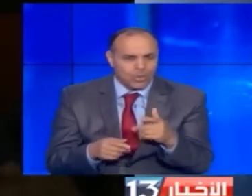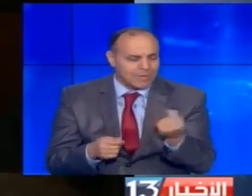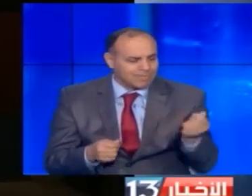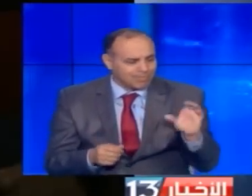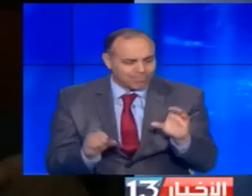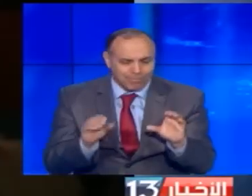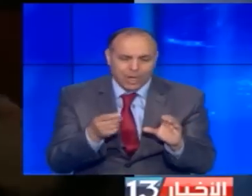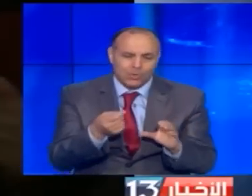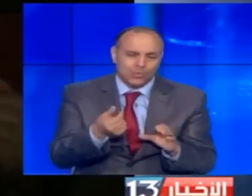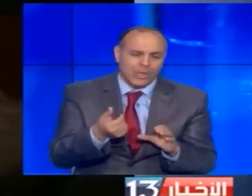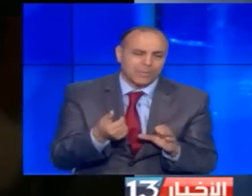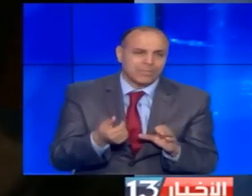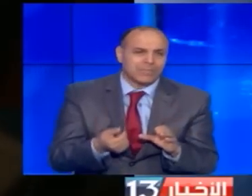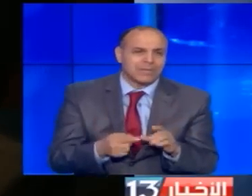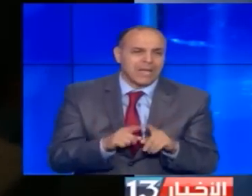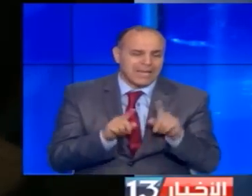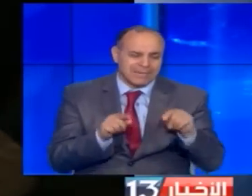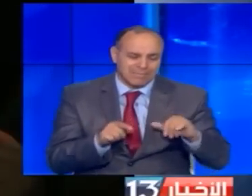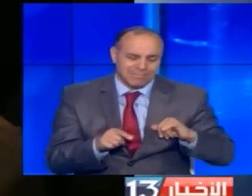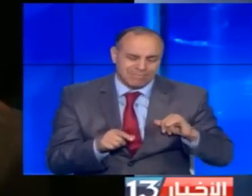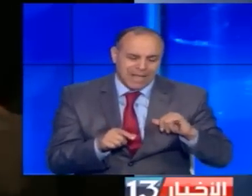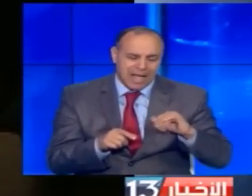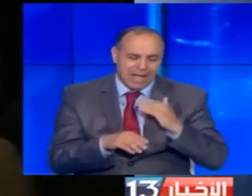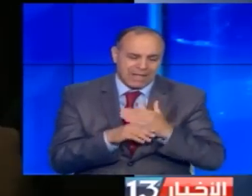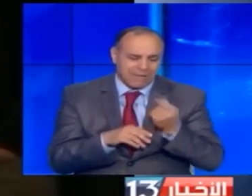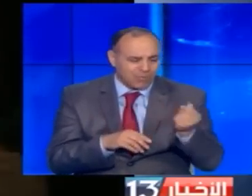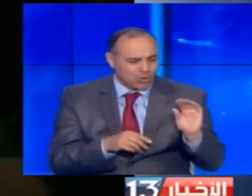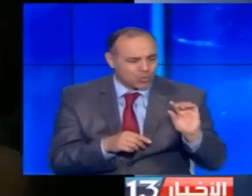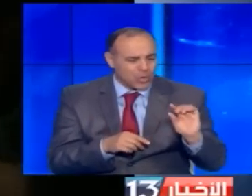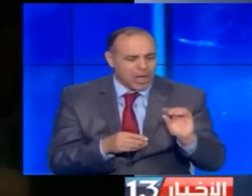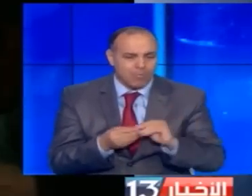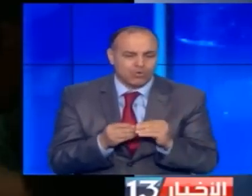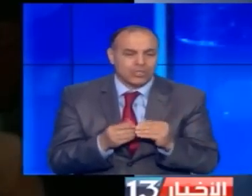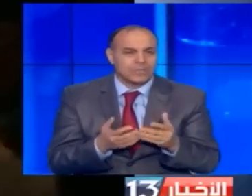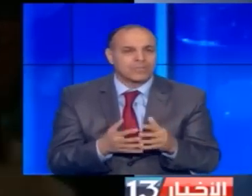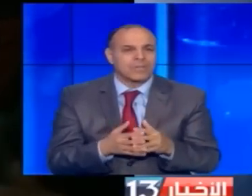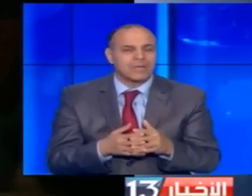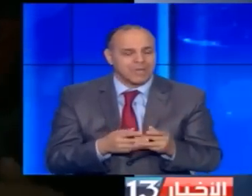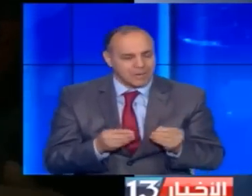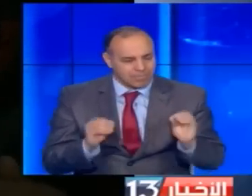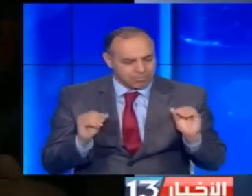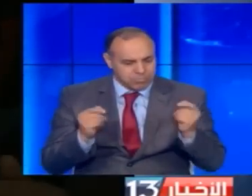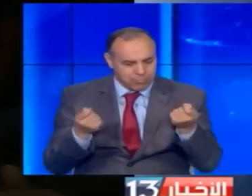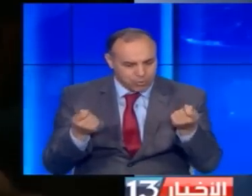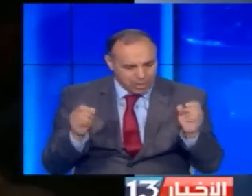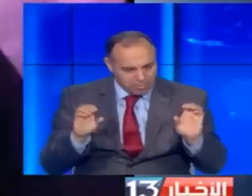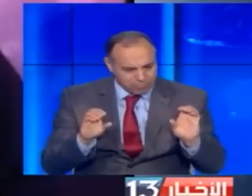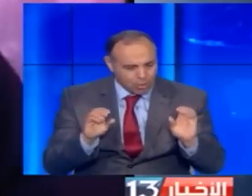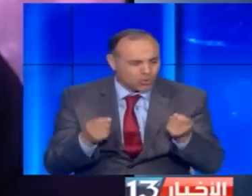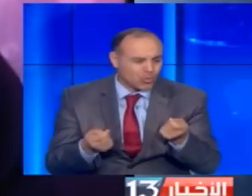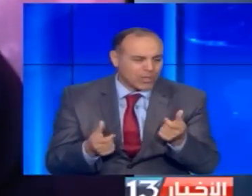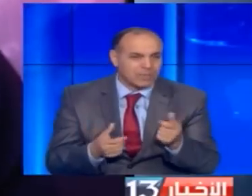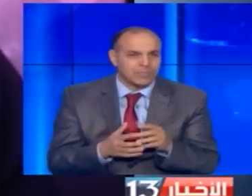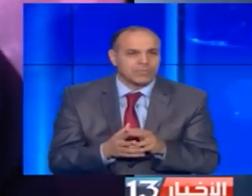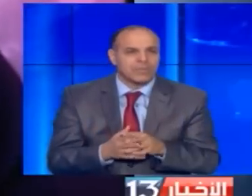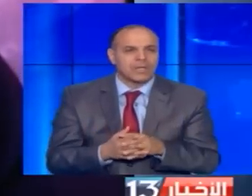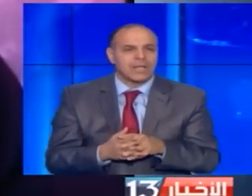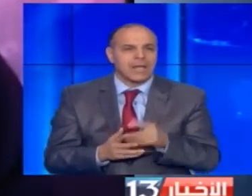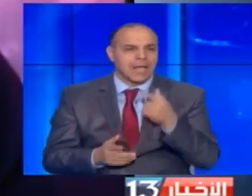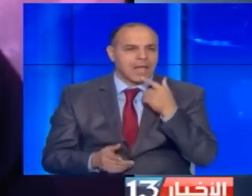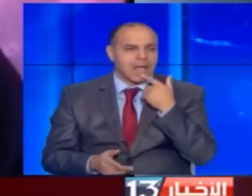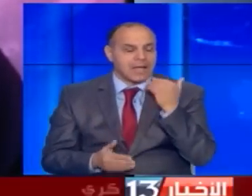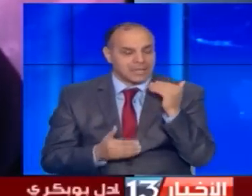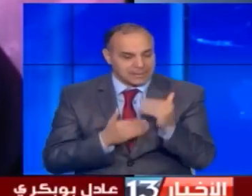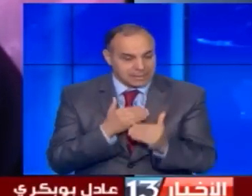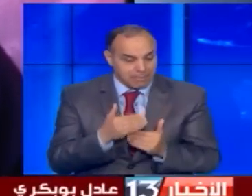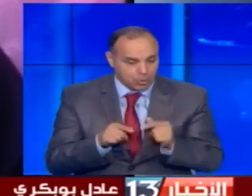اللي هو النادي السينمائي الهواة بقفصة، لقى مشكلة صغيرة باش يمول الوحدة. معناها أكثر تمشي